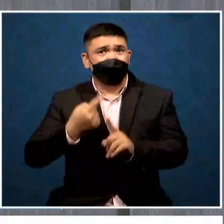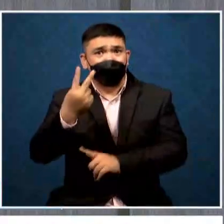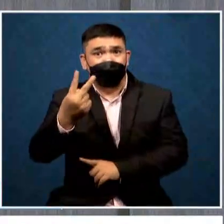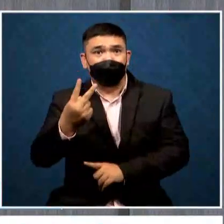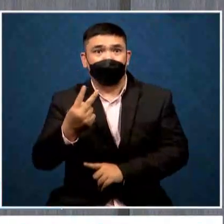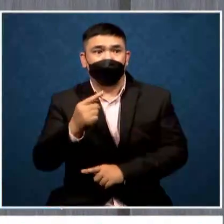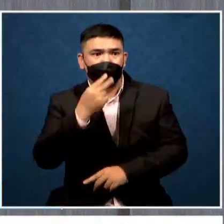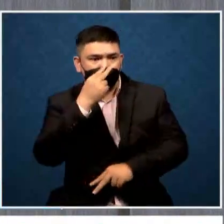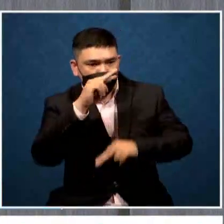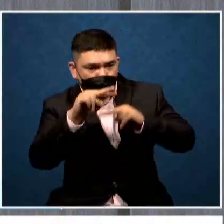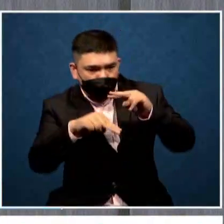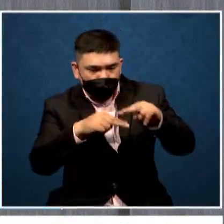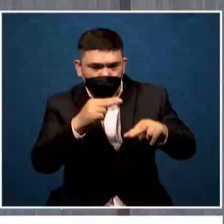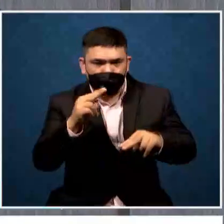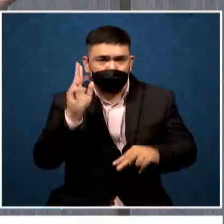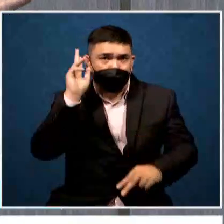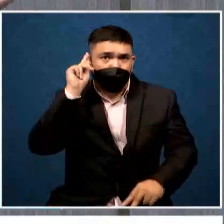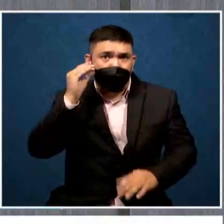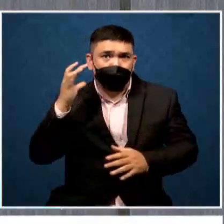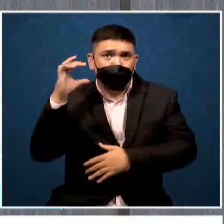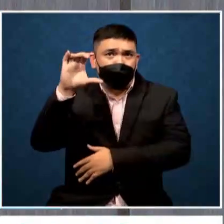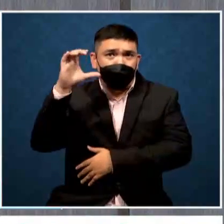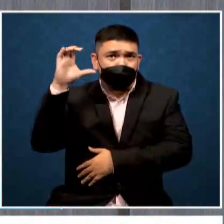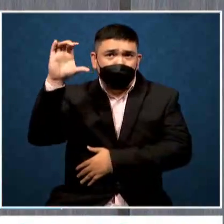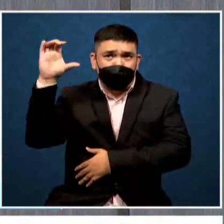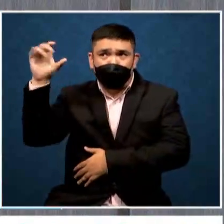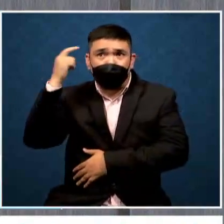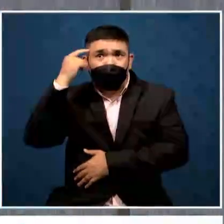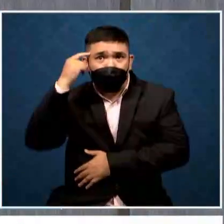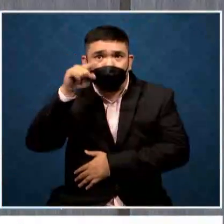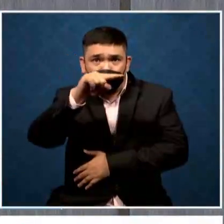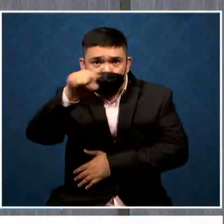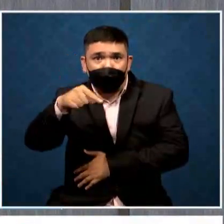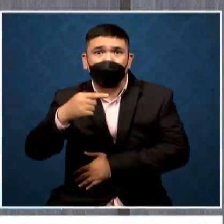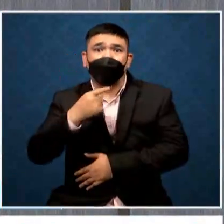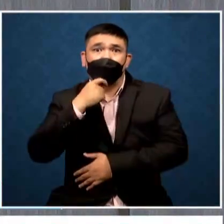านไปดูแล้วดูจากภาพข่าวที่เขาเอามาแฉกันท่านรัฐมนตรีคงทราบแล้ว